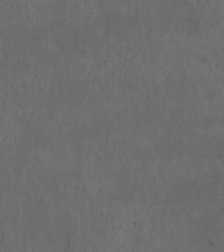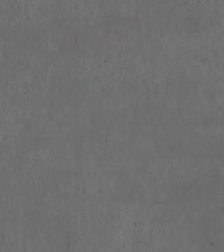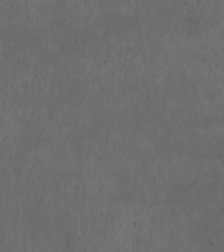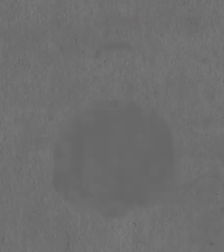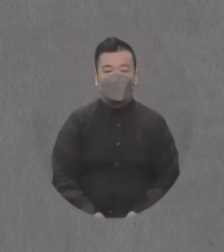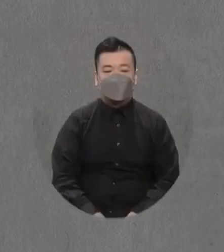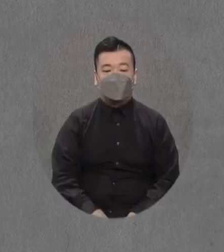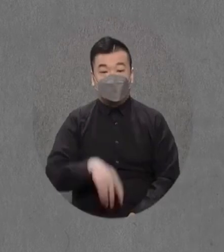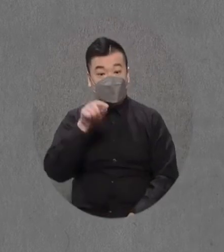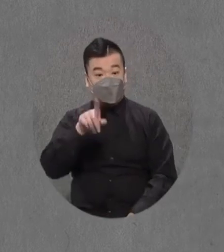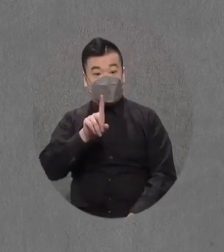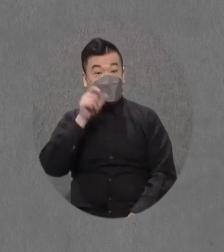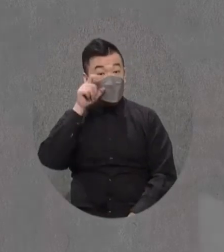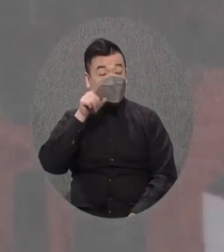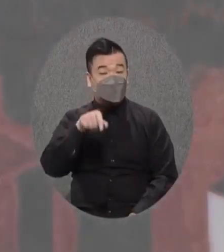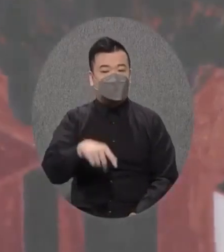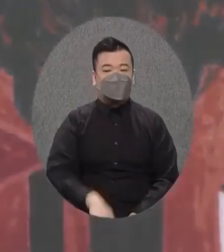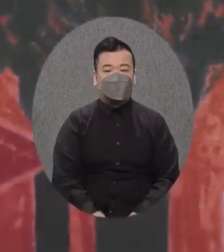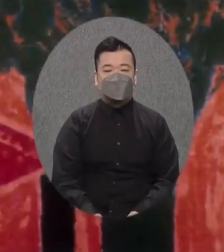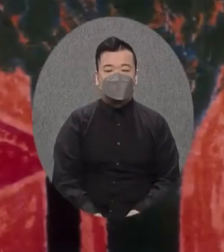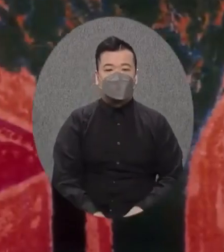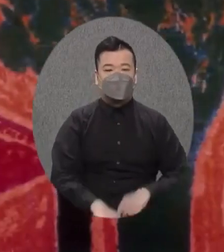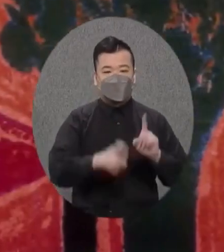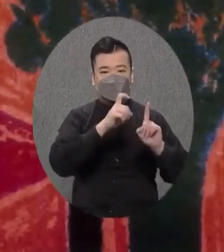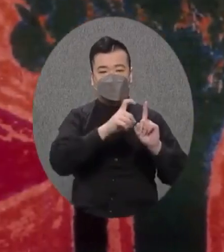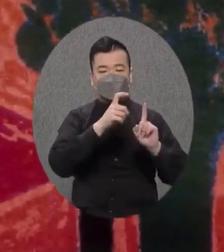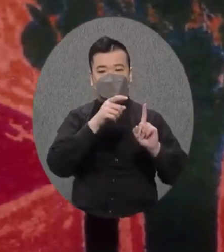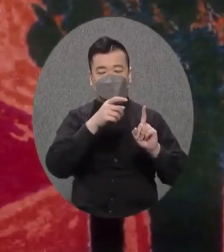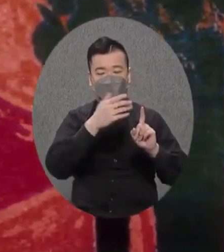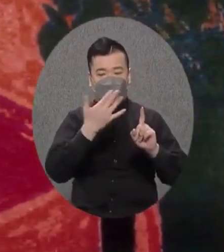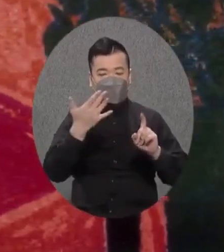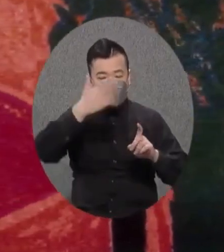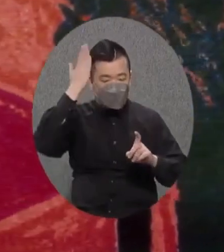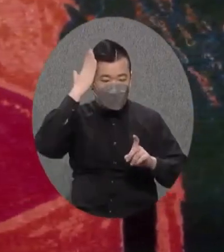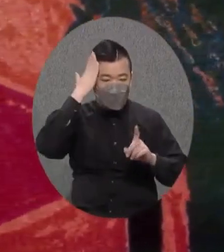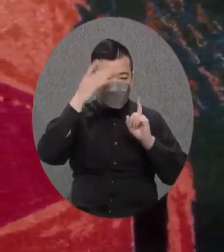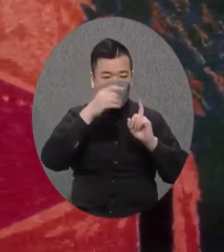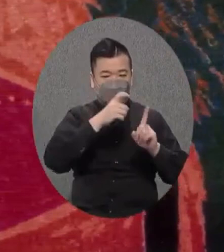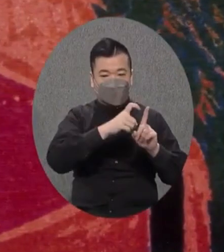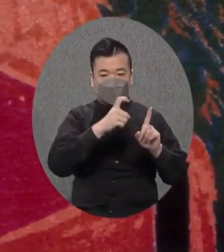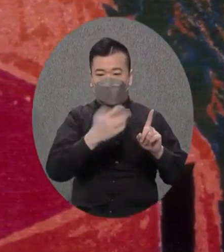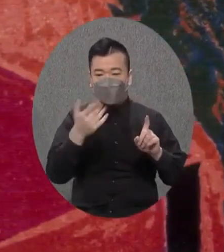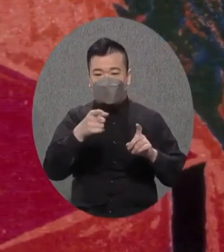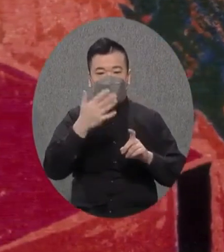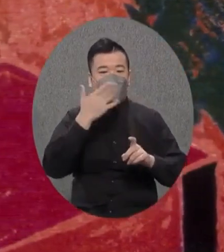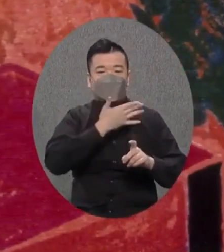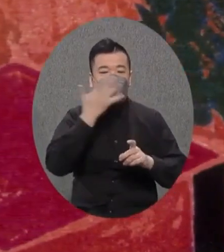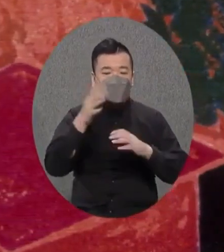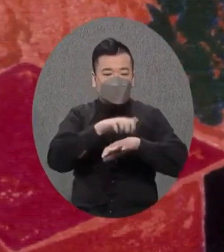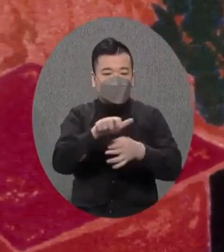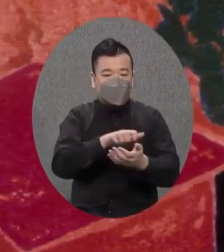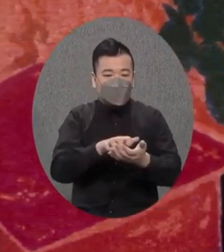咁呢個係好特別嘅，就係話劉谷式90年代初嘅時候，佢用彩色影印機去做佢嘅創